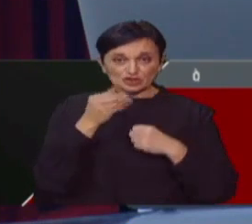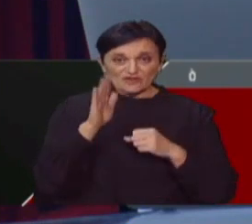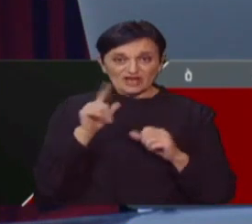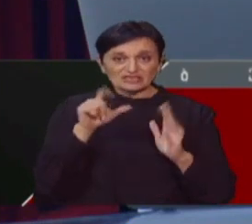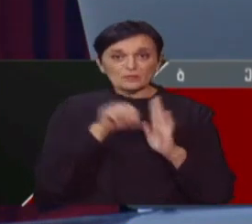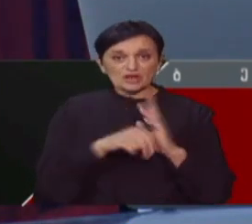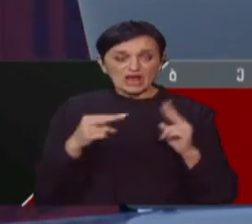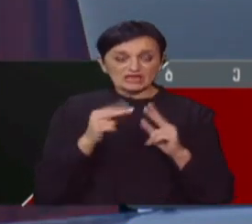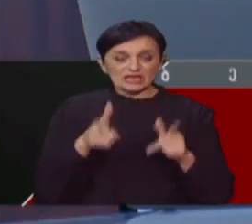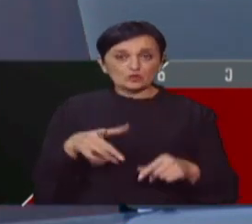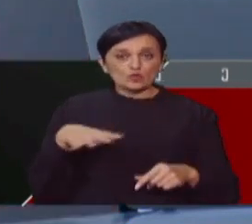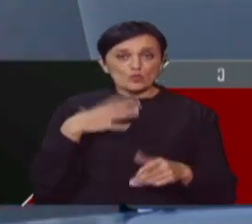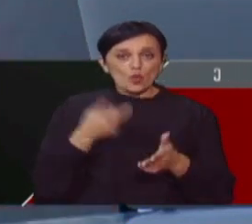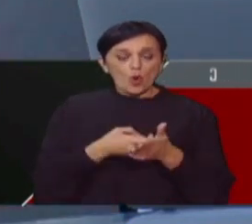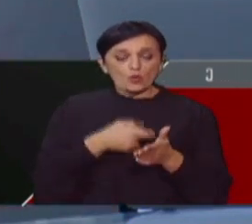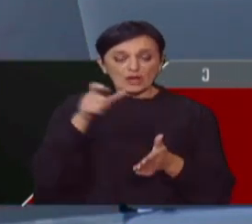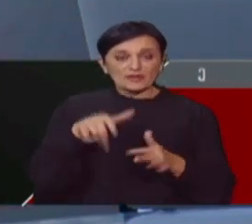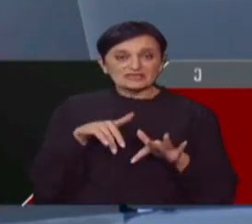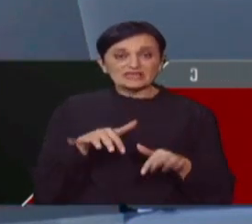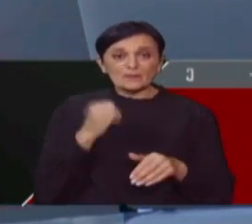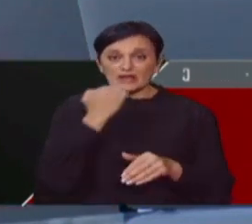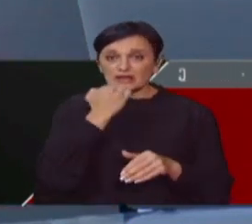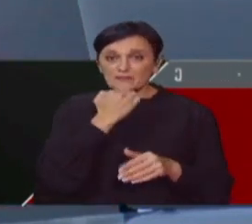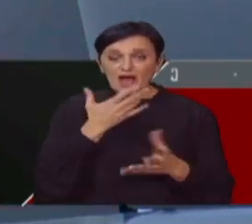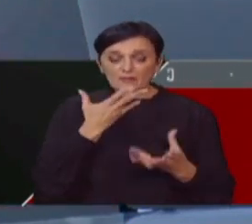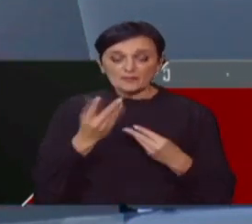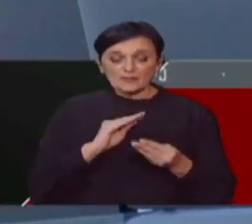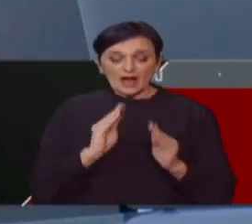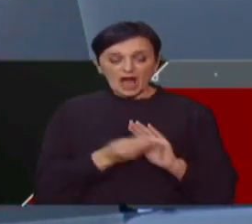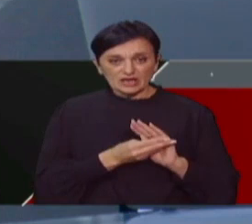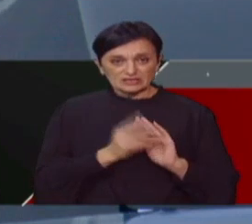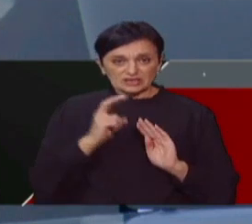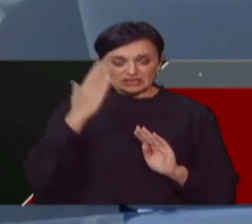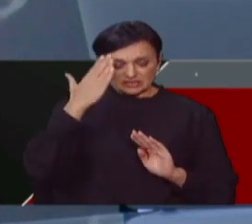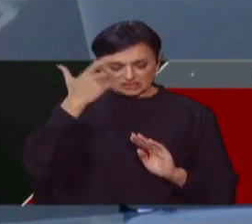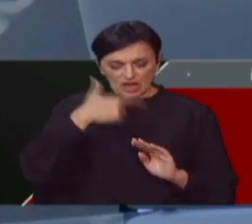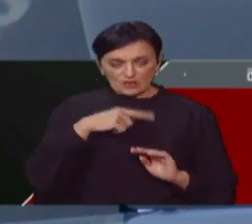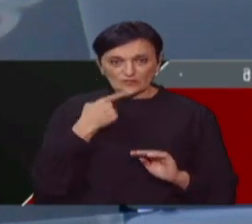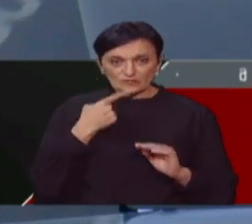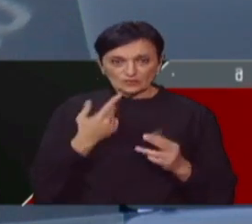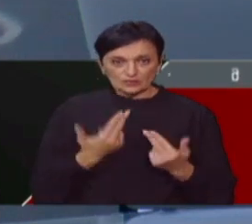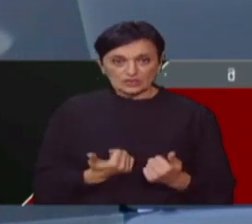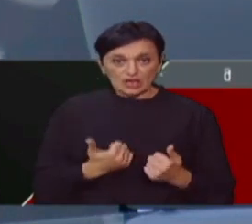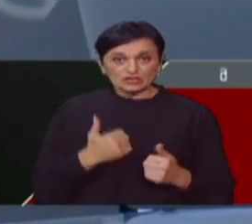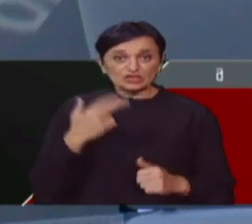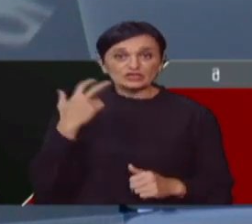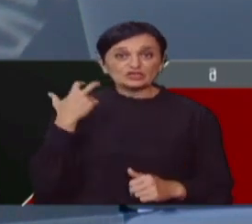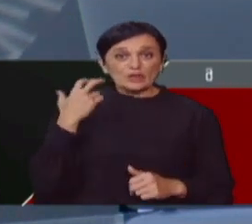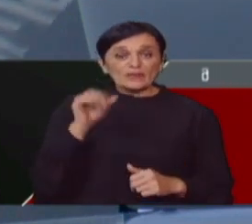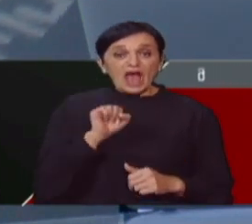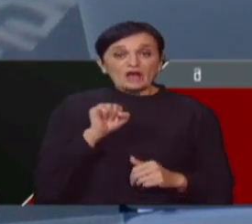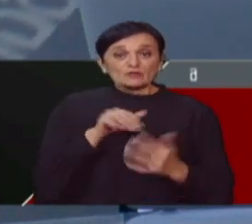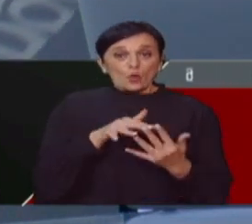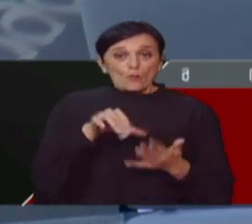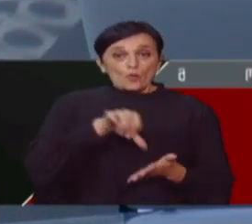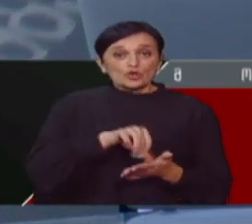mkloloba daadastura qopulma gamomdzebelma ki sakmis masalebis falsifitsirebashi tavi damnashavets tsno. Tavdatsvis saministro serjanti da agustos omis